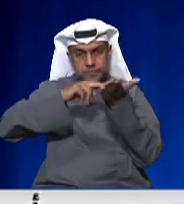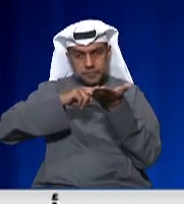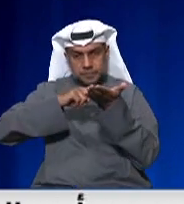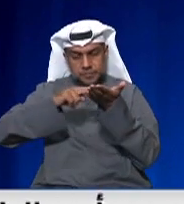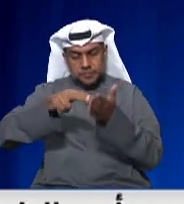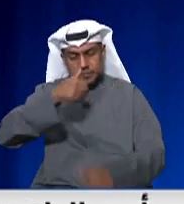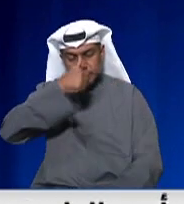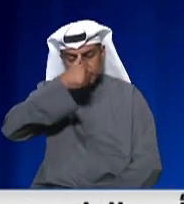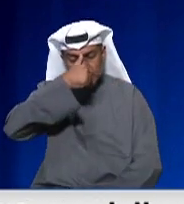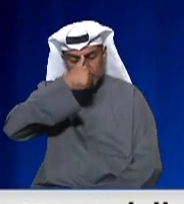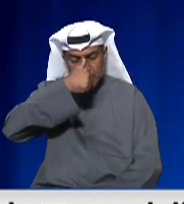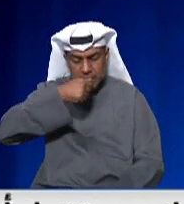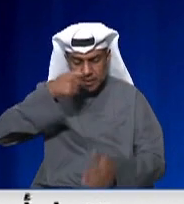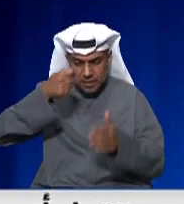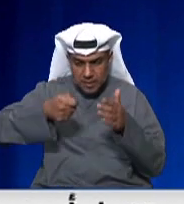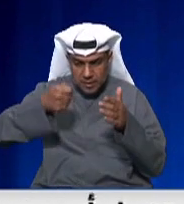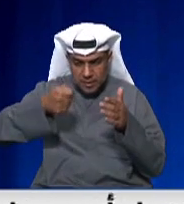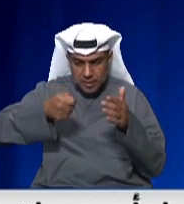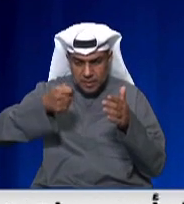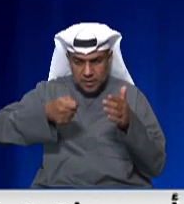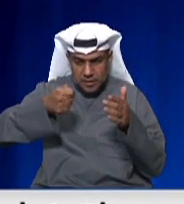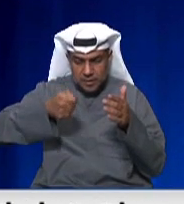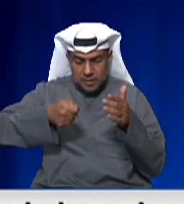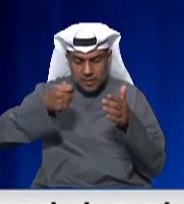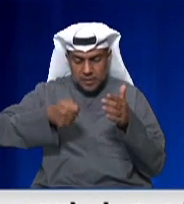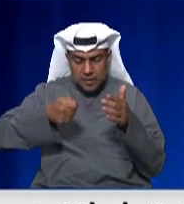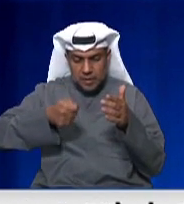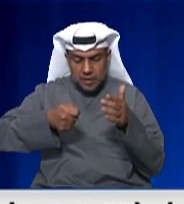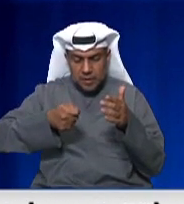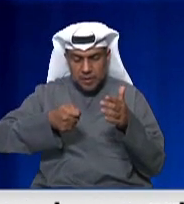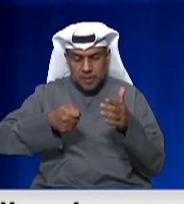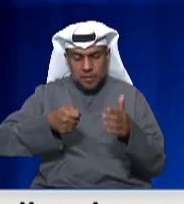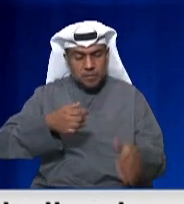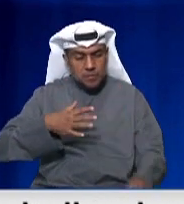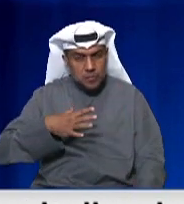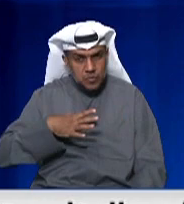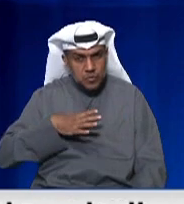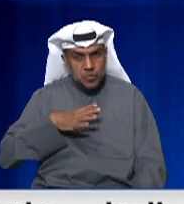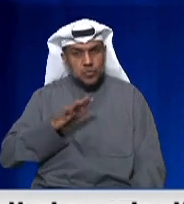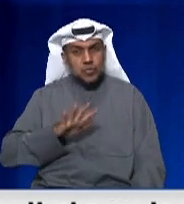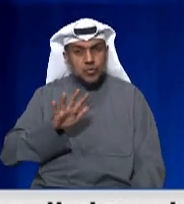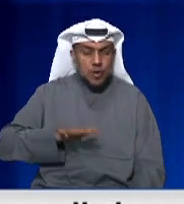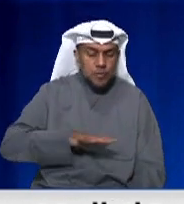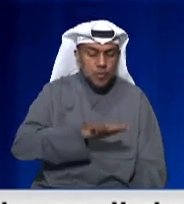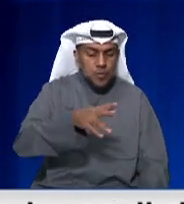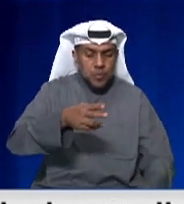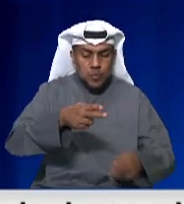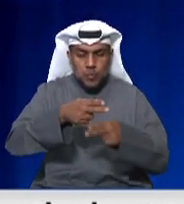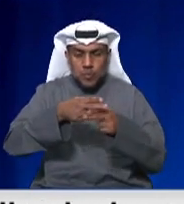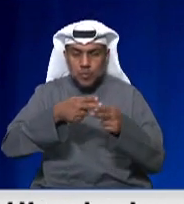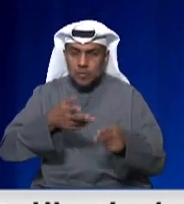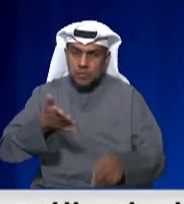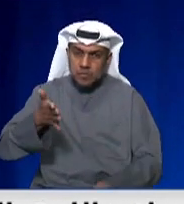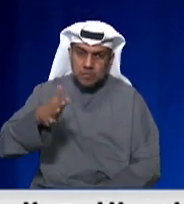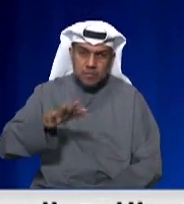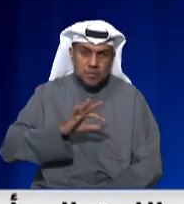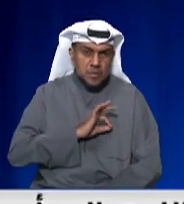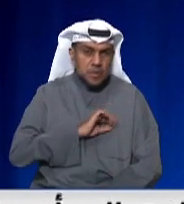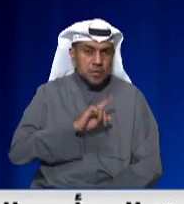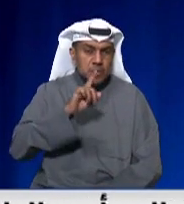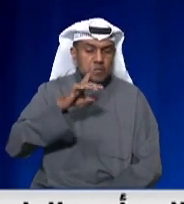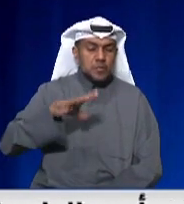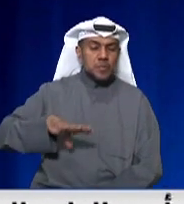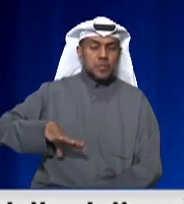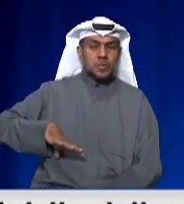خالص تعازيه وصادق مواساته لسموه رعاه الله وللشعب الكويتي بوفاة صاحب السمو